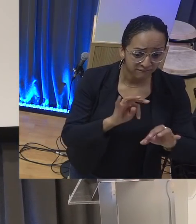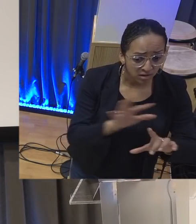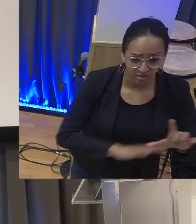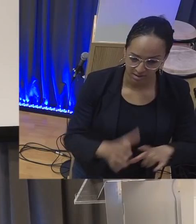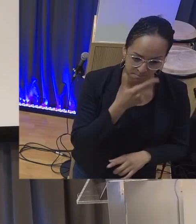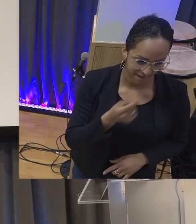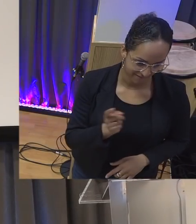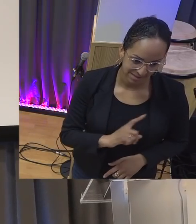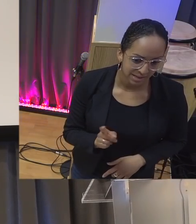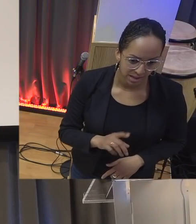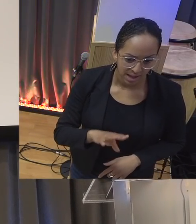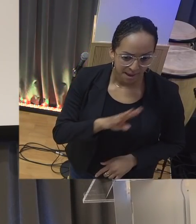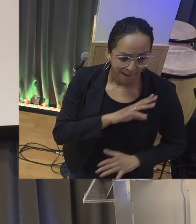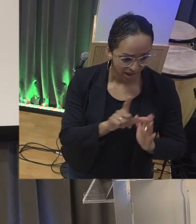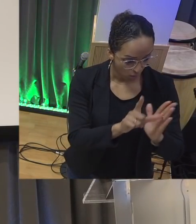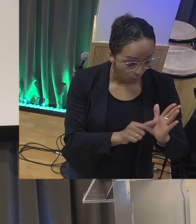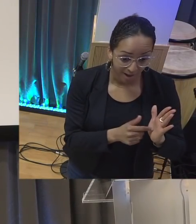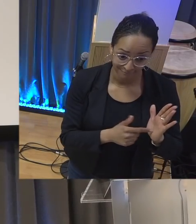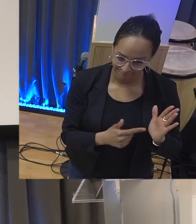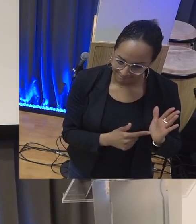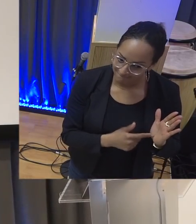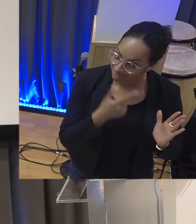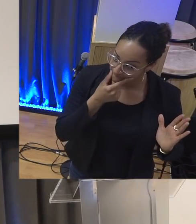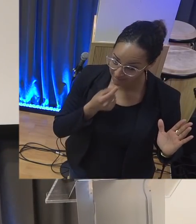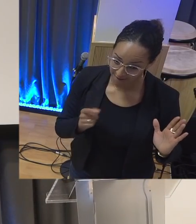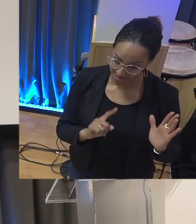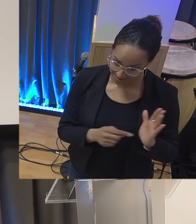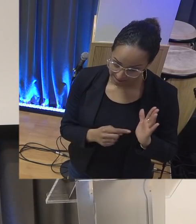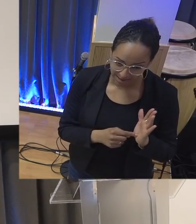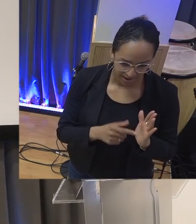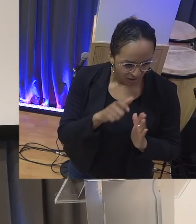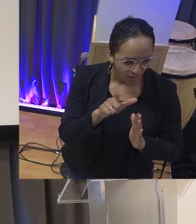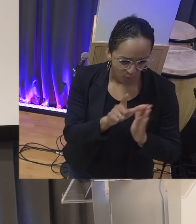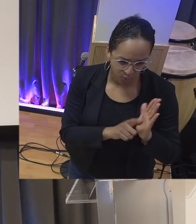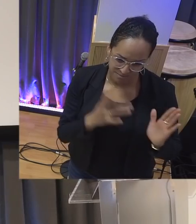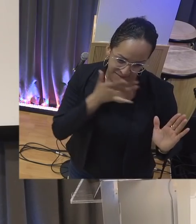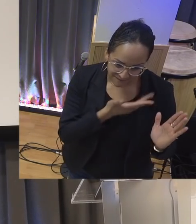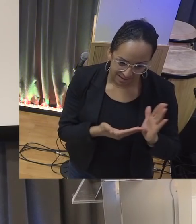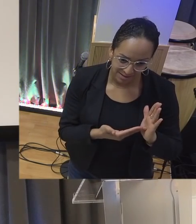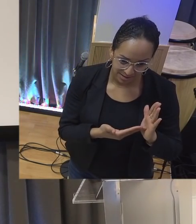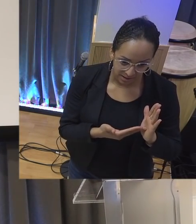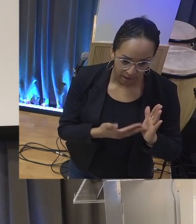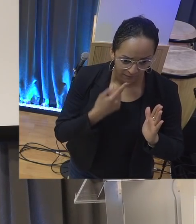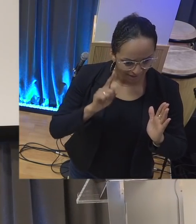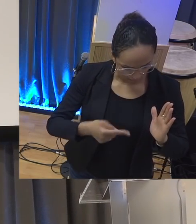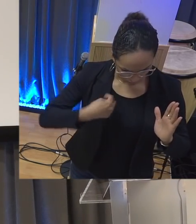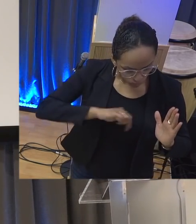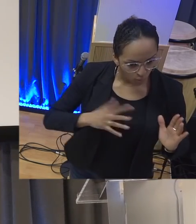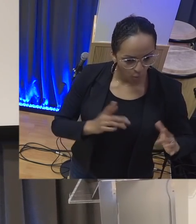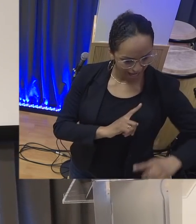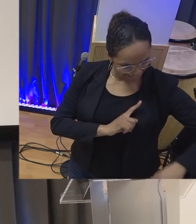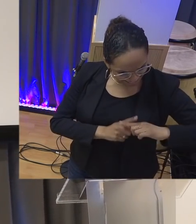face à certaines lois qui sont pernicieuses. Et on doit oser défendre nos valeurs